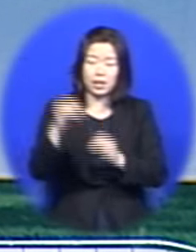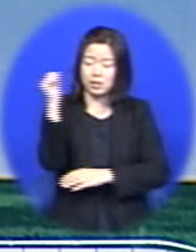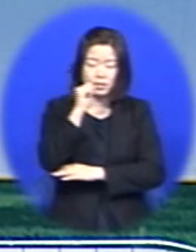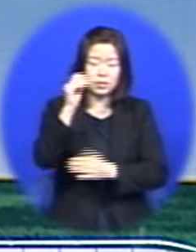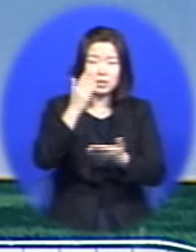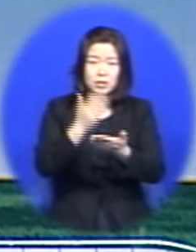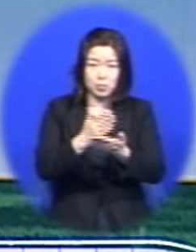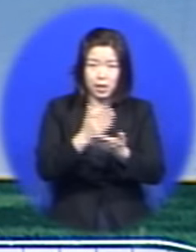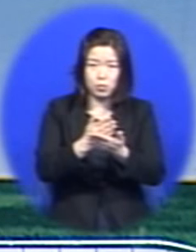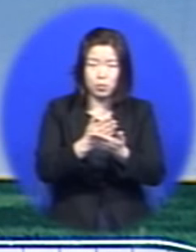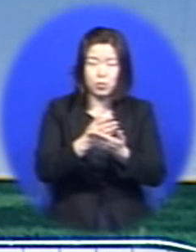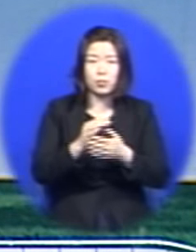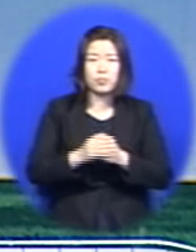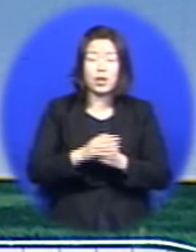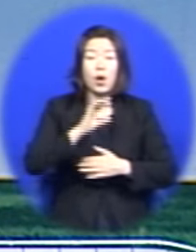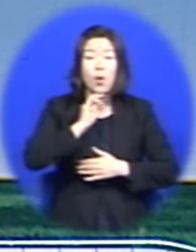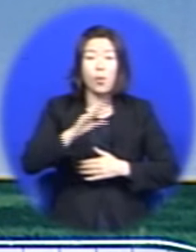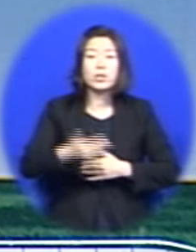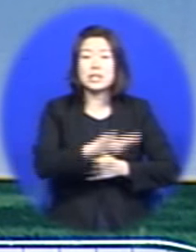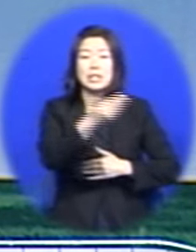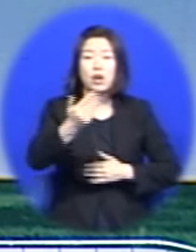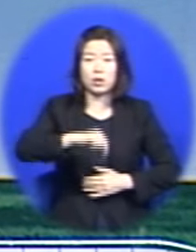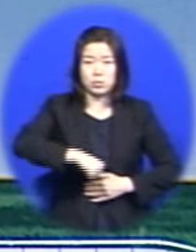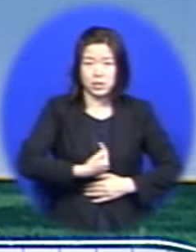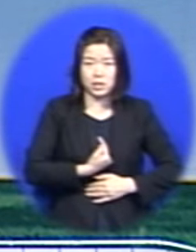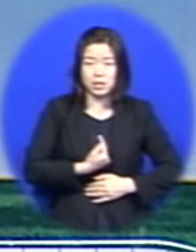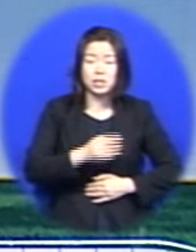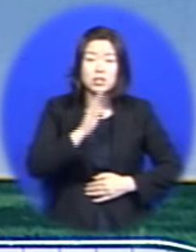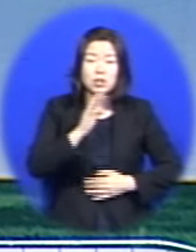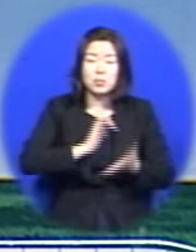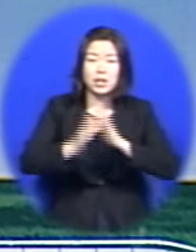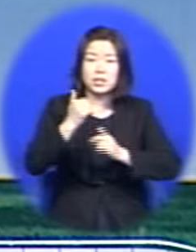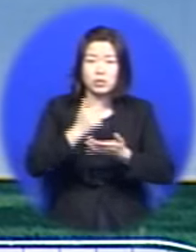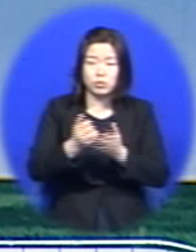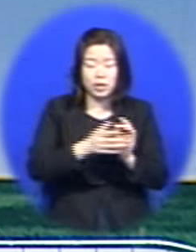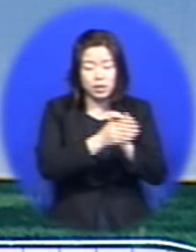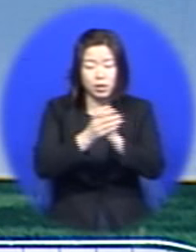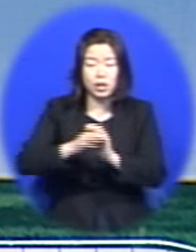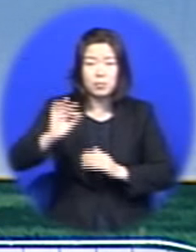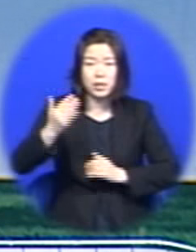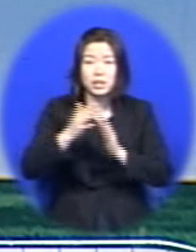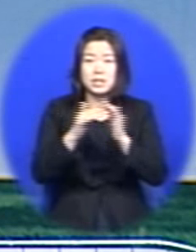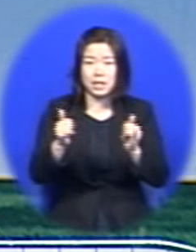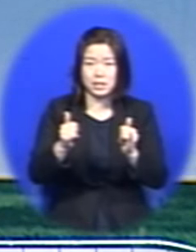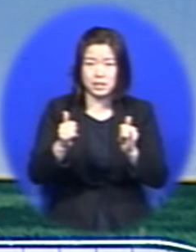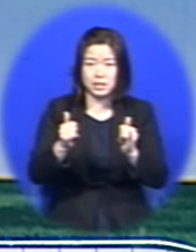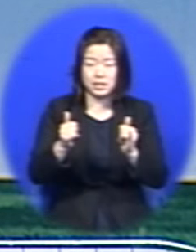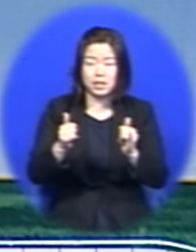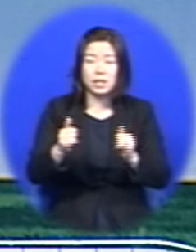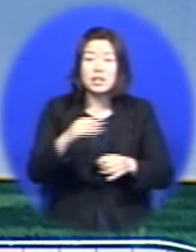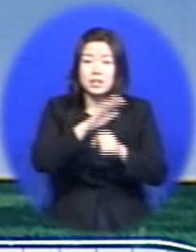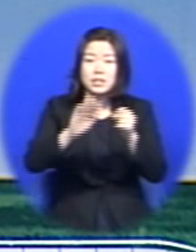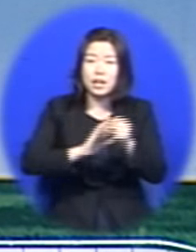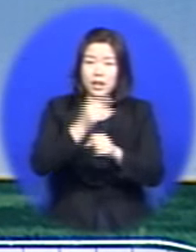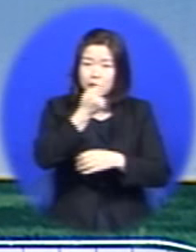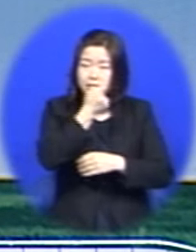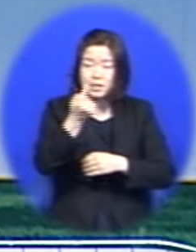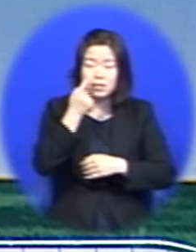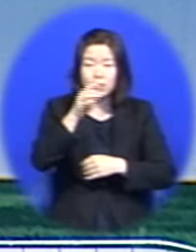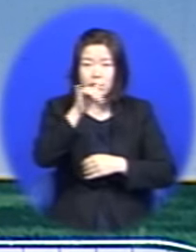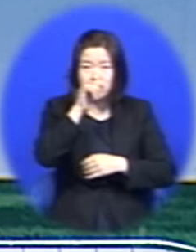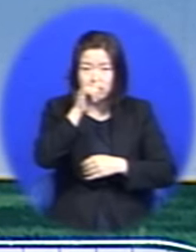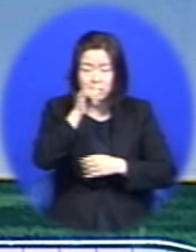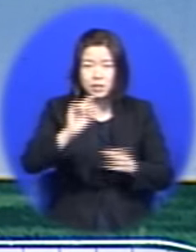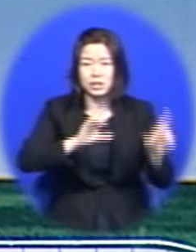마시고 오직 여러분 자신이 정말 예수님과 연합된 자인지, 사랑의 증거가 있는지를 확인하고